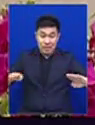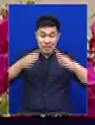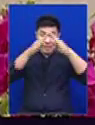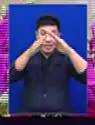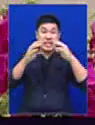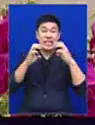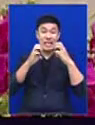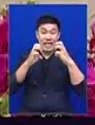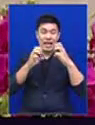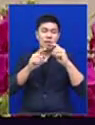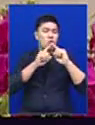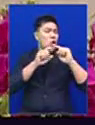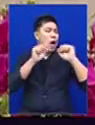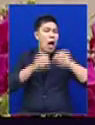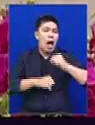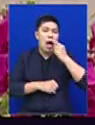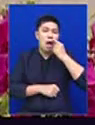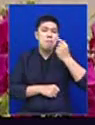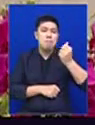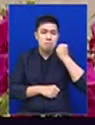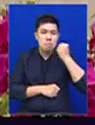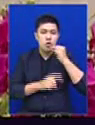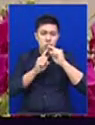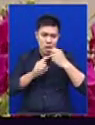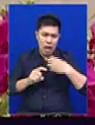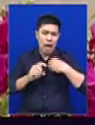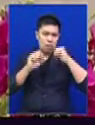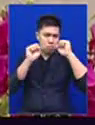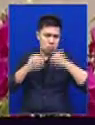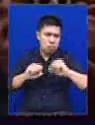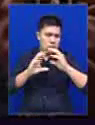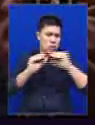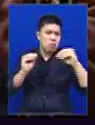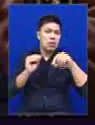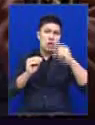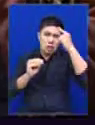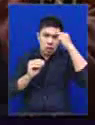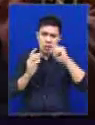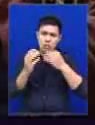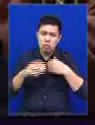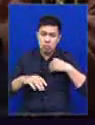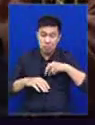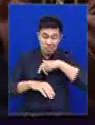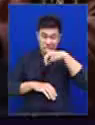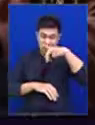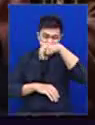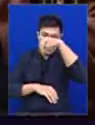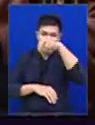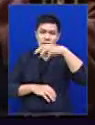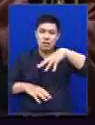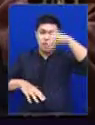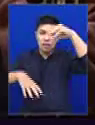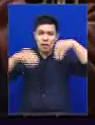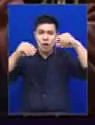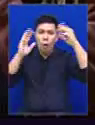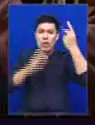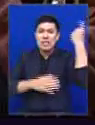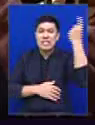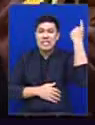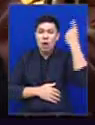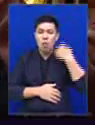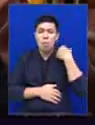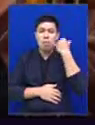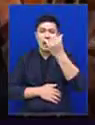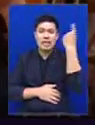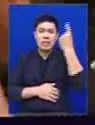ไปตามข้อตกลงเดิมแล้วก็กำลังหาข้อยุติร่วมเกี่ยวกับช่องทางการขึ้นสู่ตัวปราสาทเพื่อให้นักท่องเที่ยวสามารถเข้าเที่ยวช